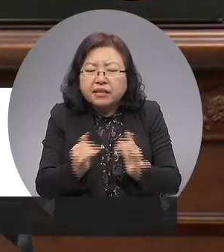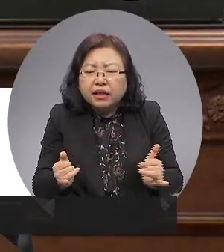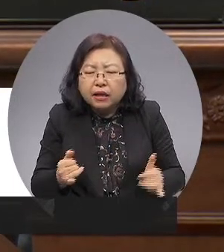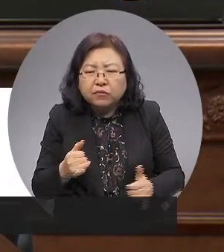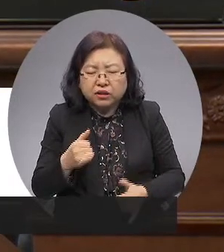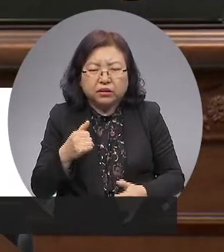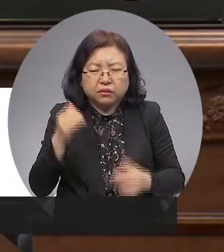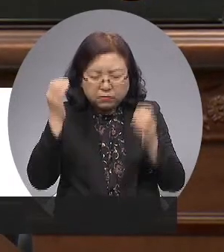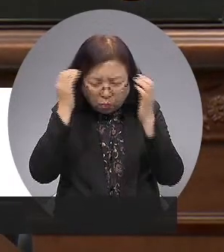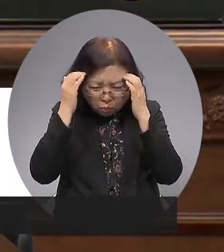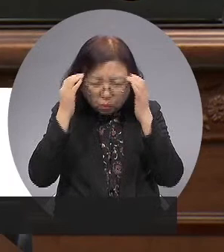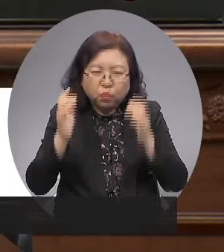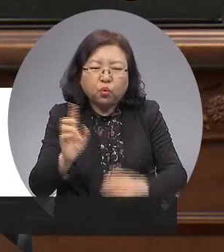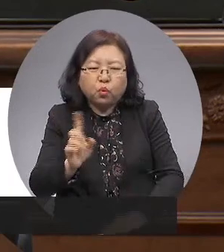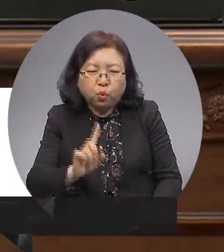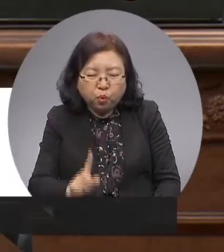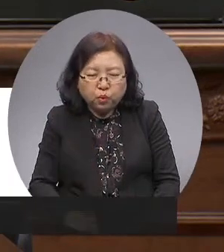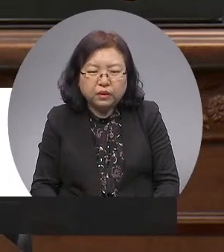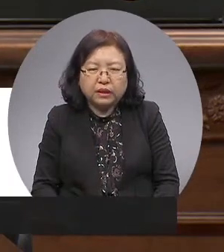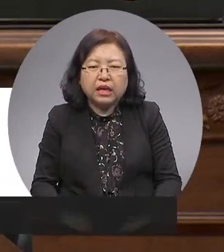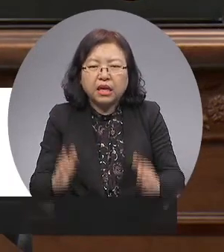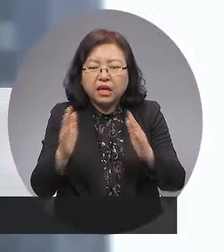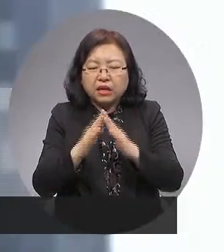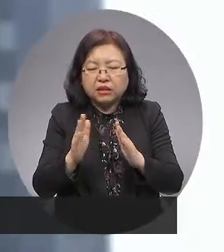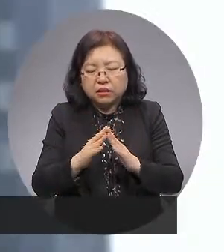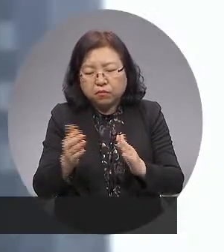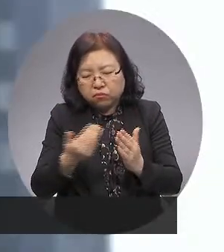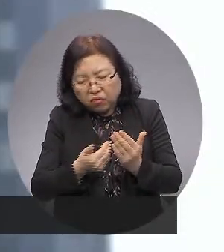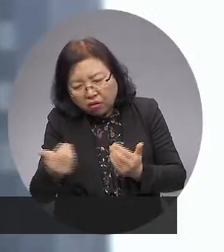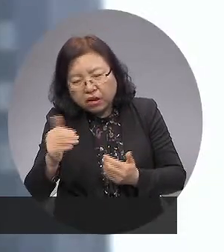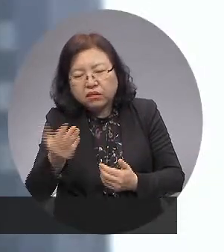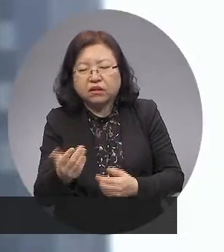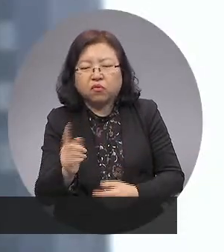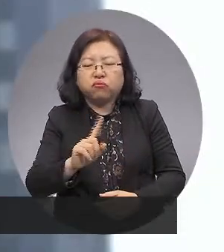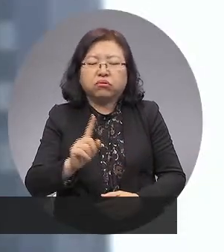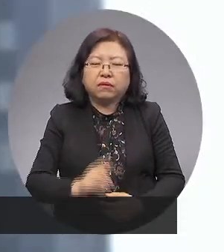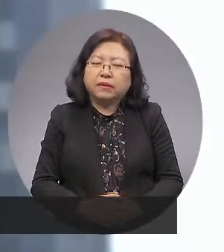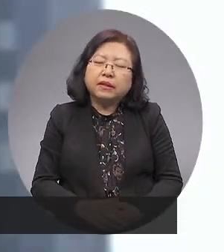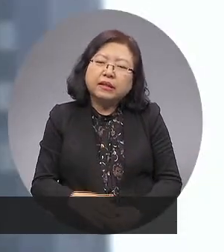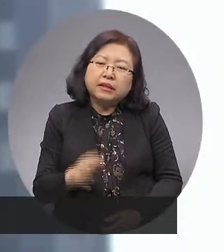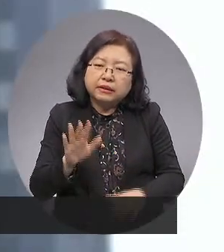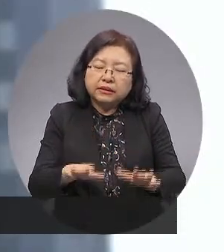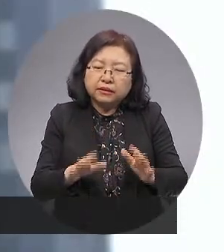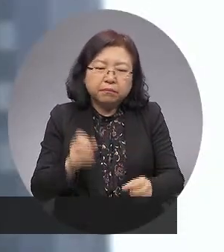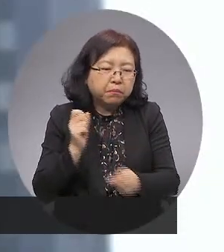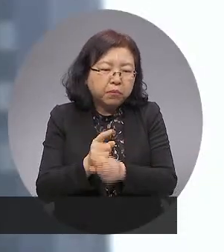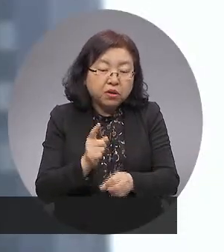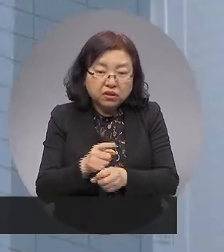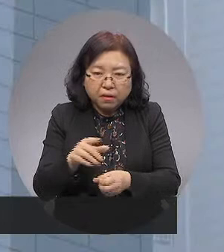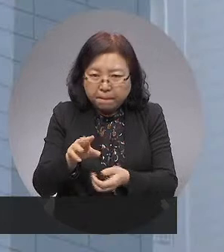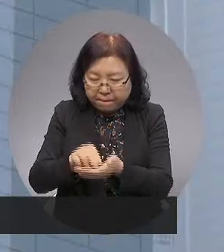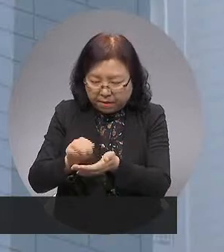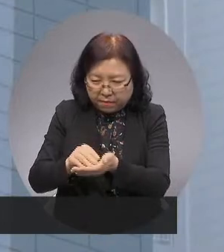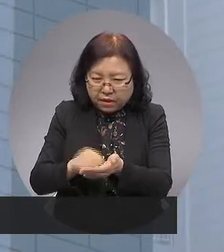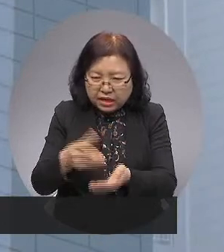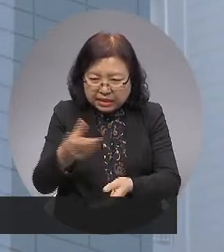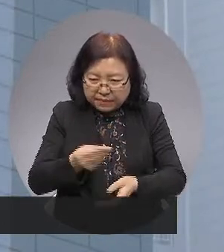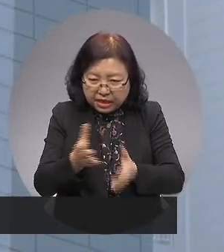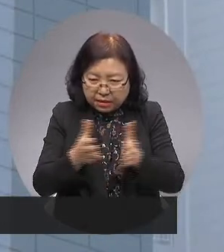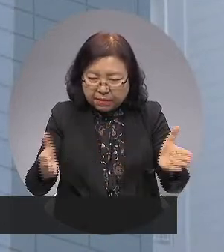떠날 수밖에 없는 악순환이 발생하고 있습니다. 현재 청주에만 이미 공급된 임대주택이 2만 6천